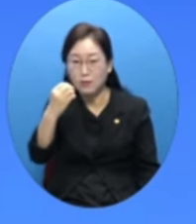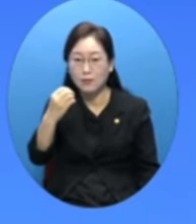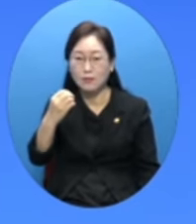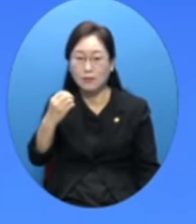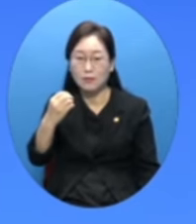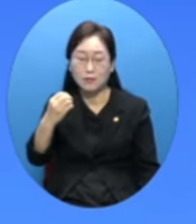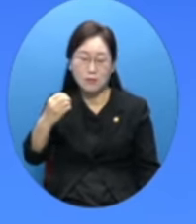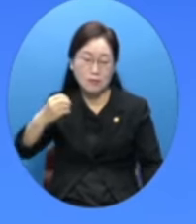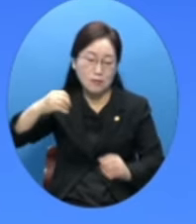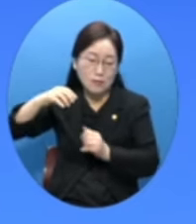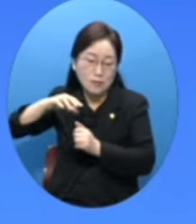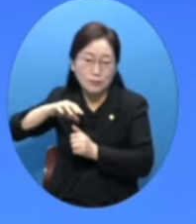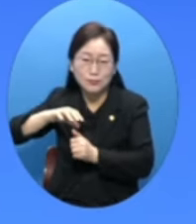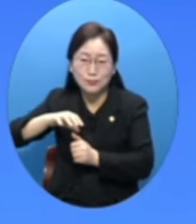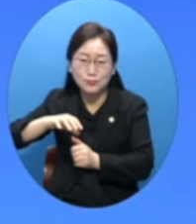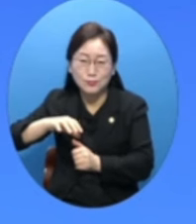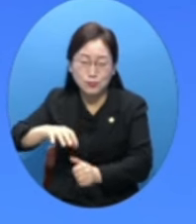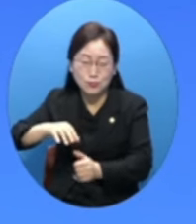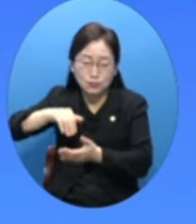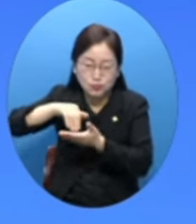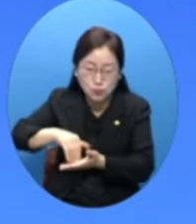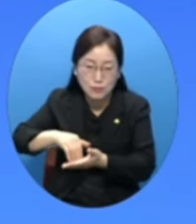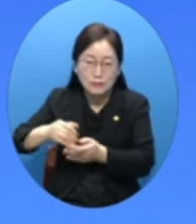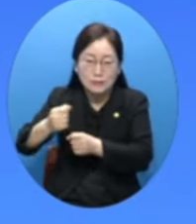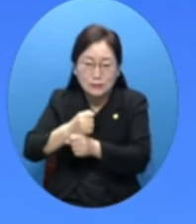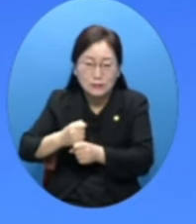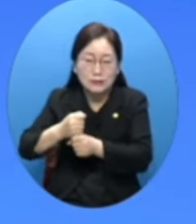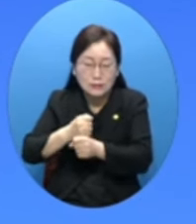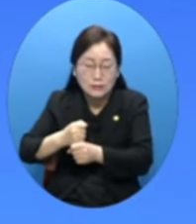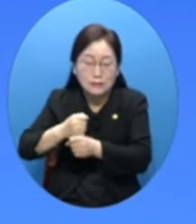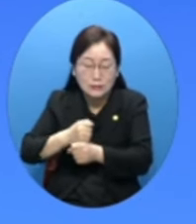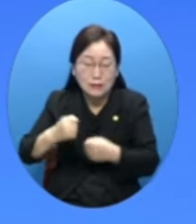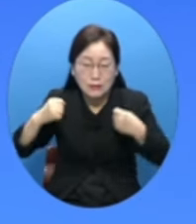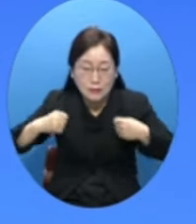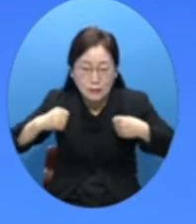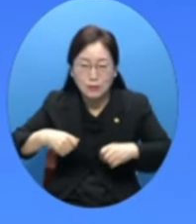나를 짓누르는 무거운 짐덩어리가 될 때가 있습니다.